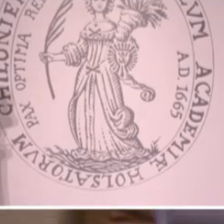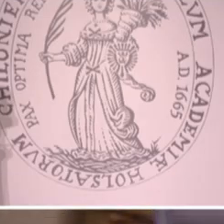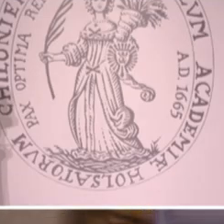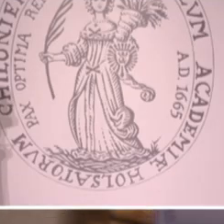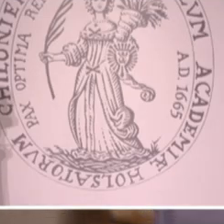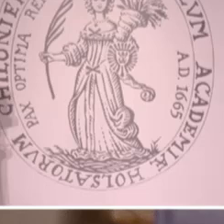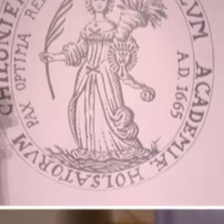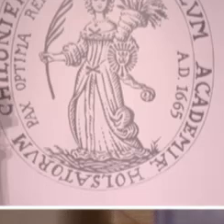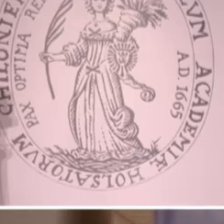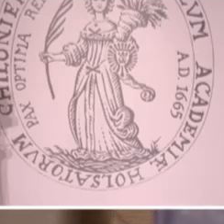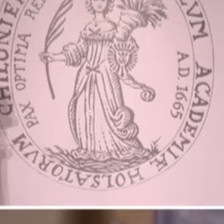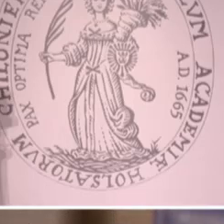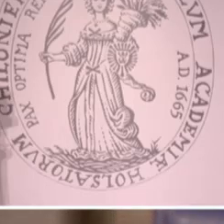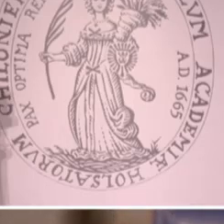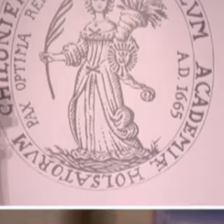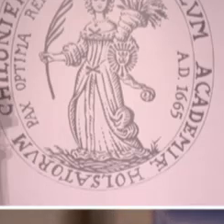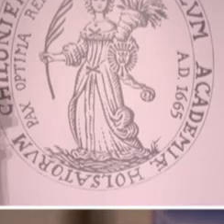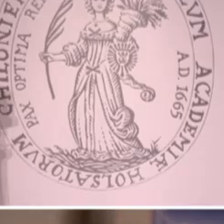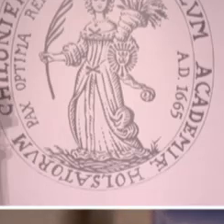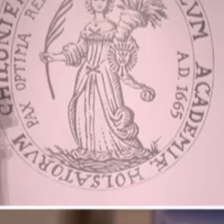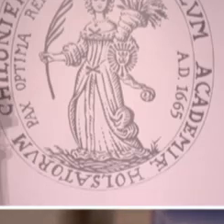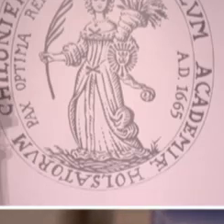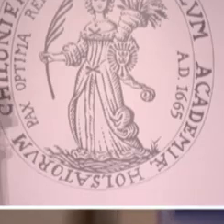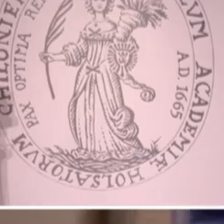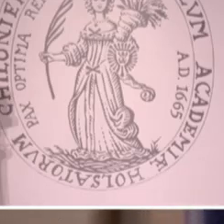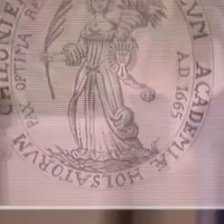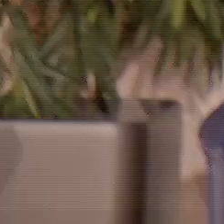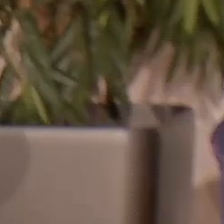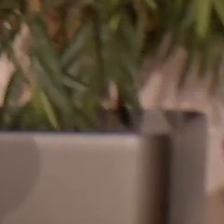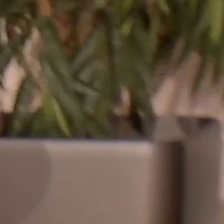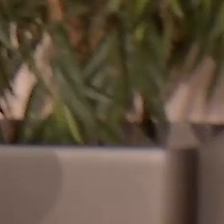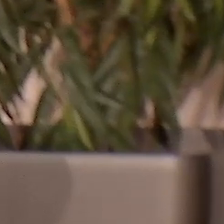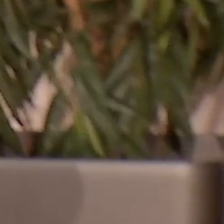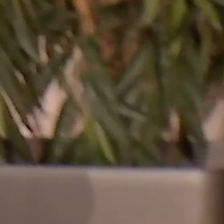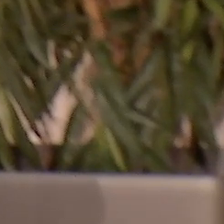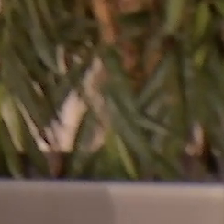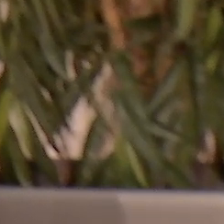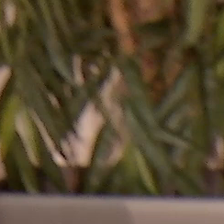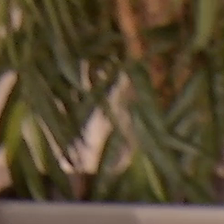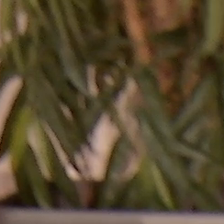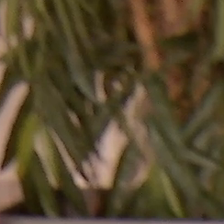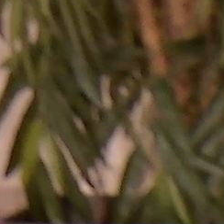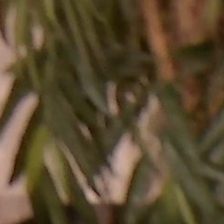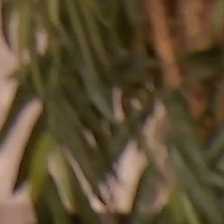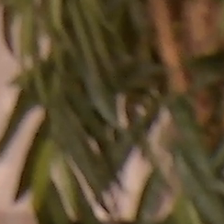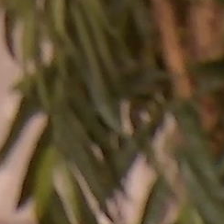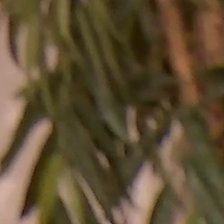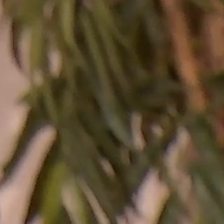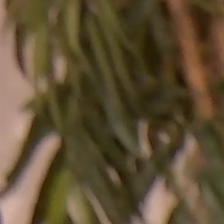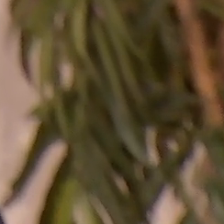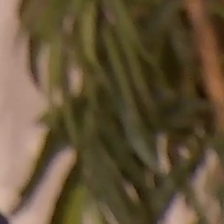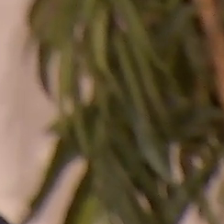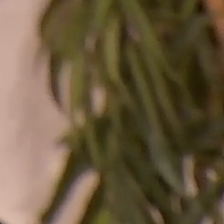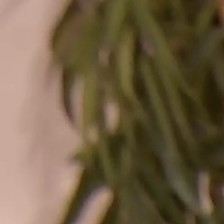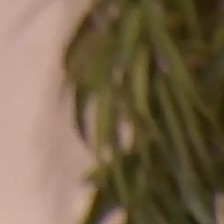liebe Studierende. Willkommen zum Ernst eures Lebens, dem größten Spaß eures Lebens, der stressigsten und der gechilltesten Zeit eures